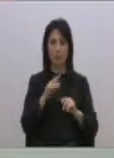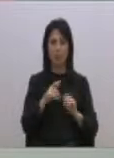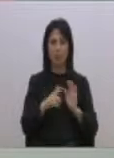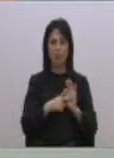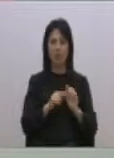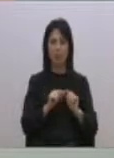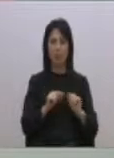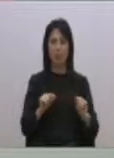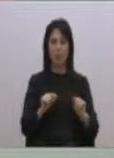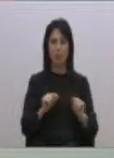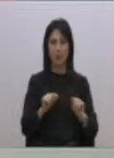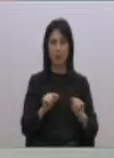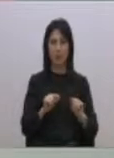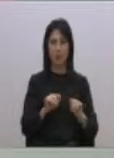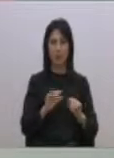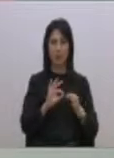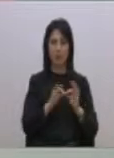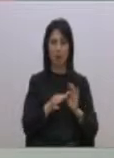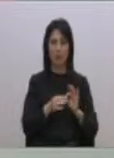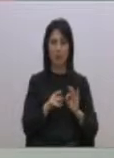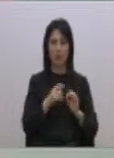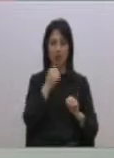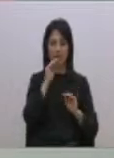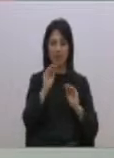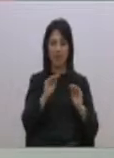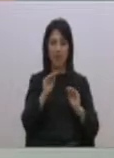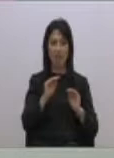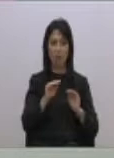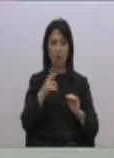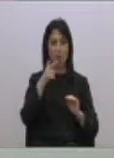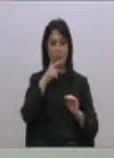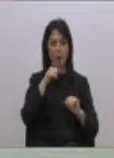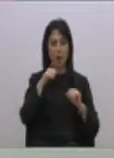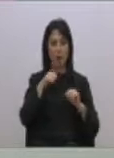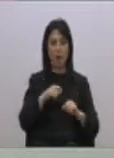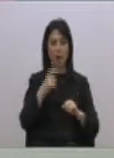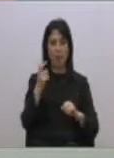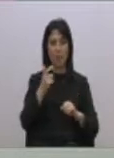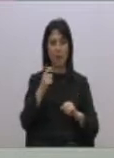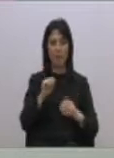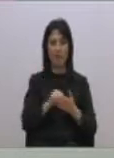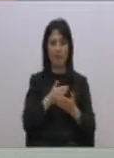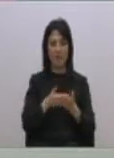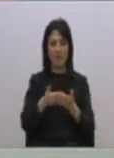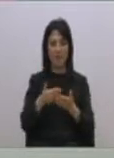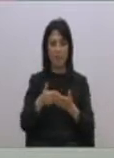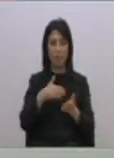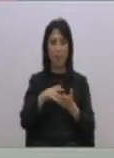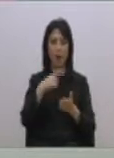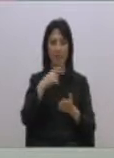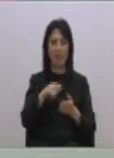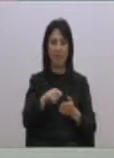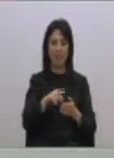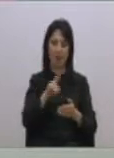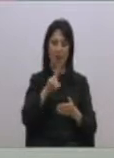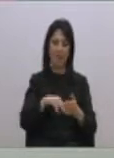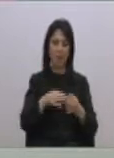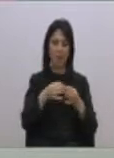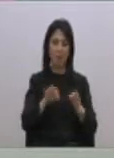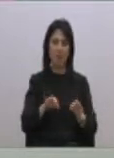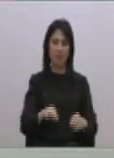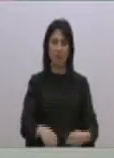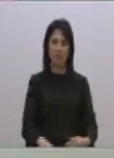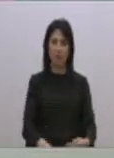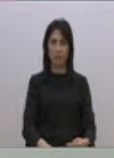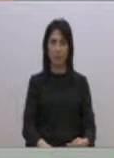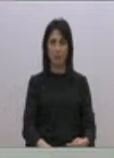de punct da concret, dar om infrastructurii, operatorii, pleu am o silvia, da să avute uli oare, care ați cadut să autorize uli piris, dar și base.